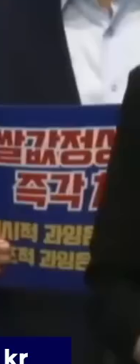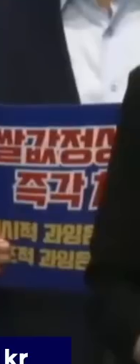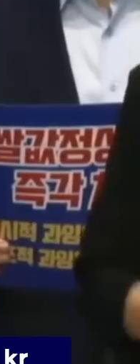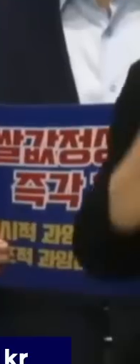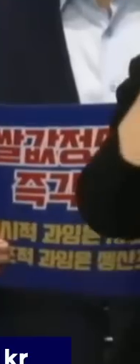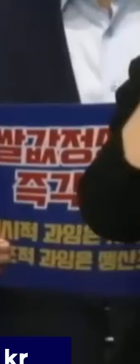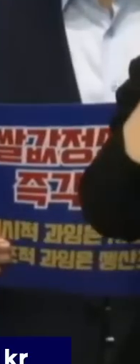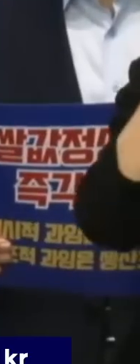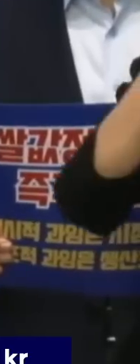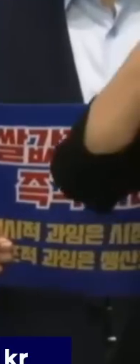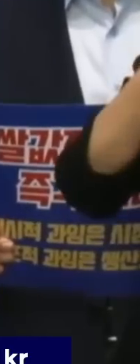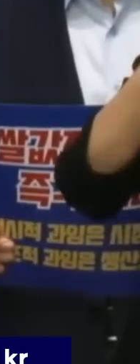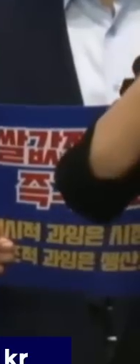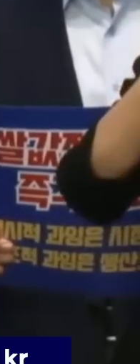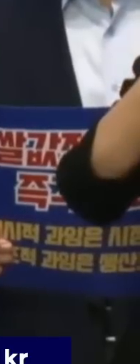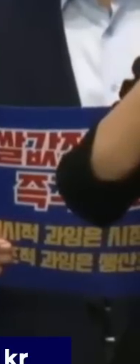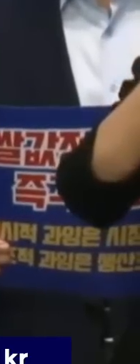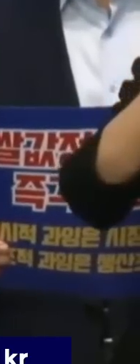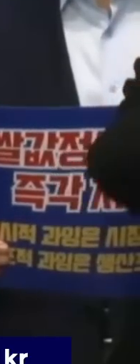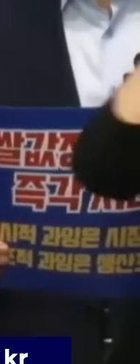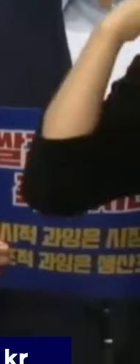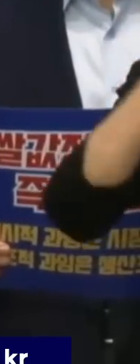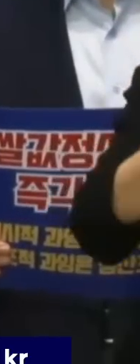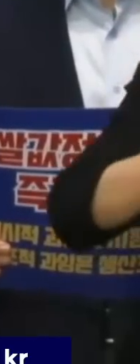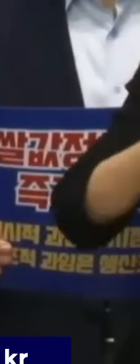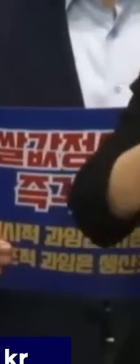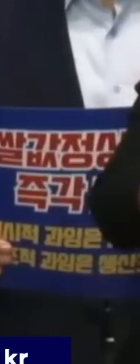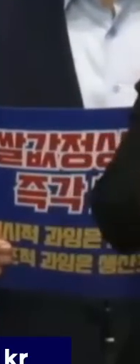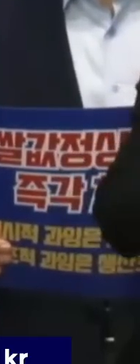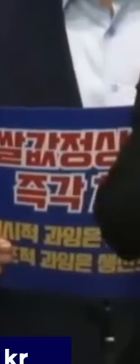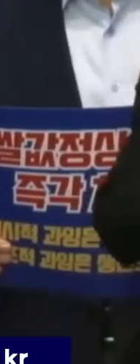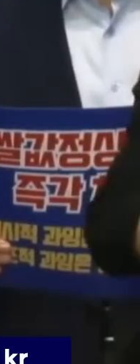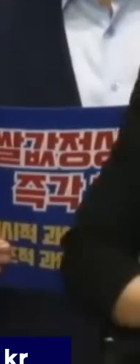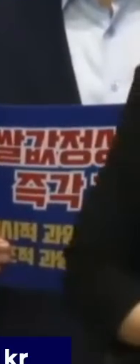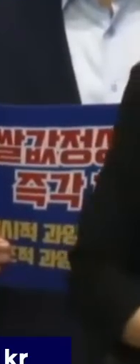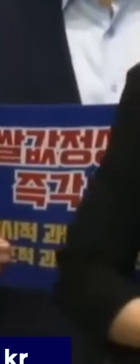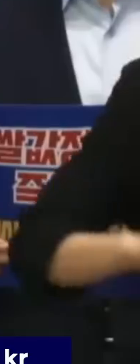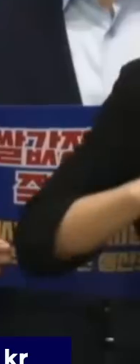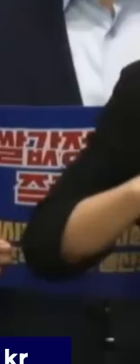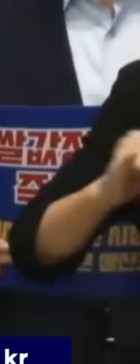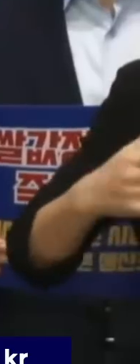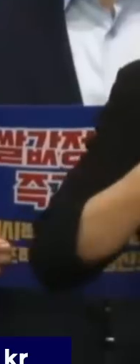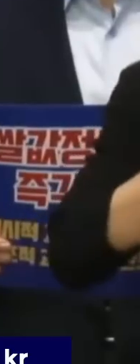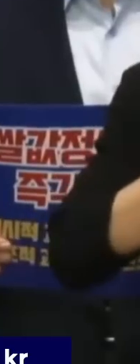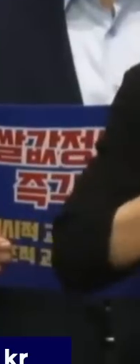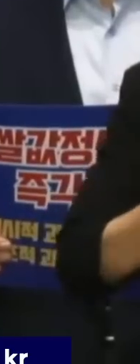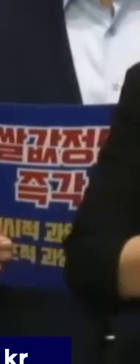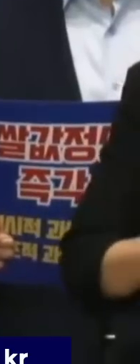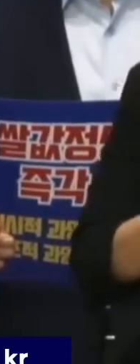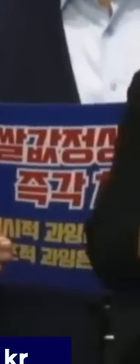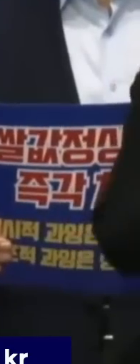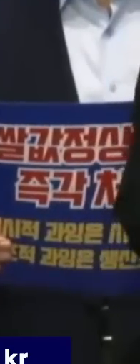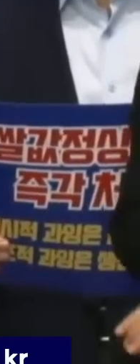쌀 수급과 쌀값 정상화는 농업이뿐만 아니라 국민의 안정적인 삶을 위한 전제